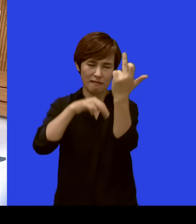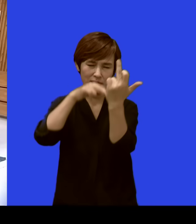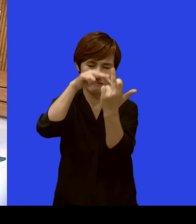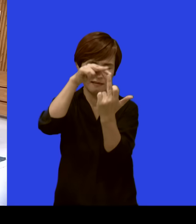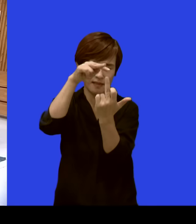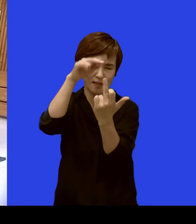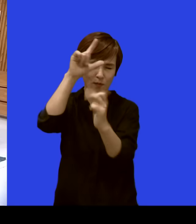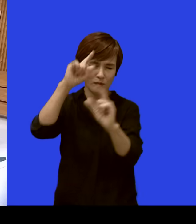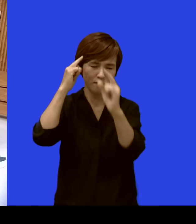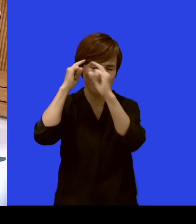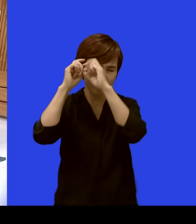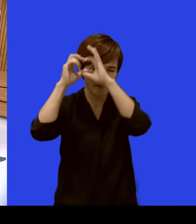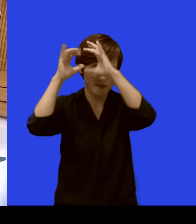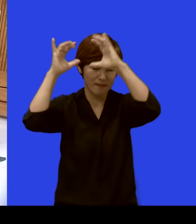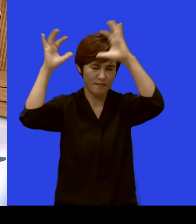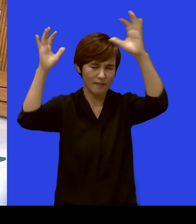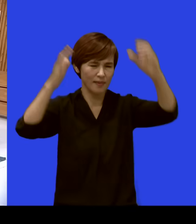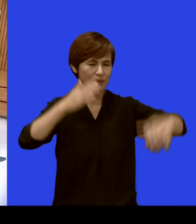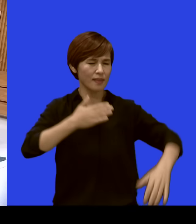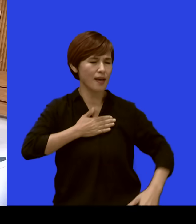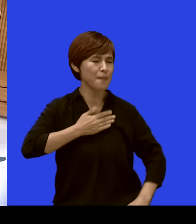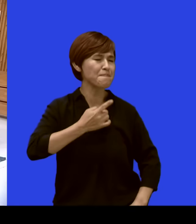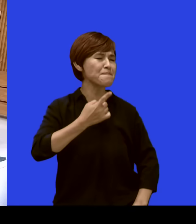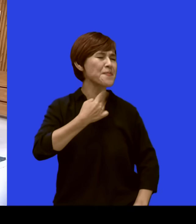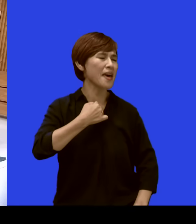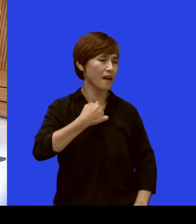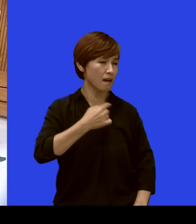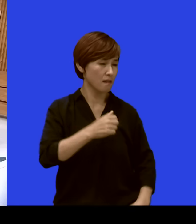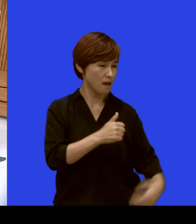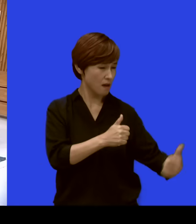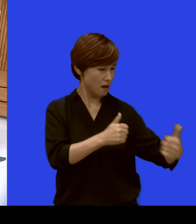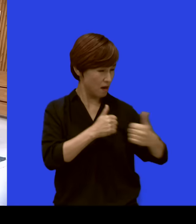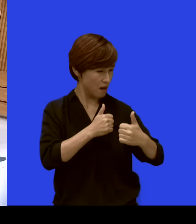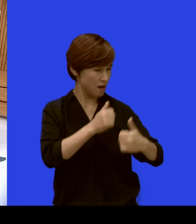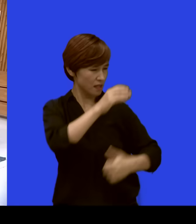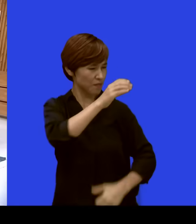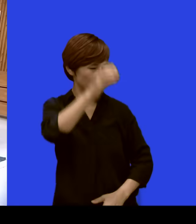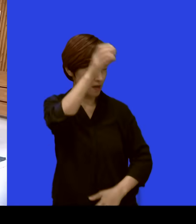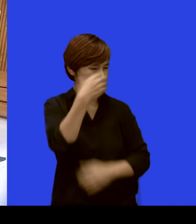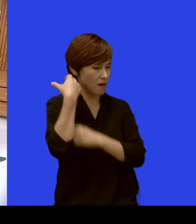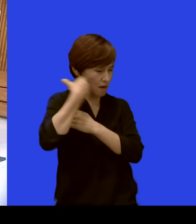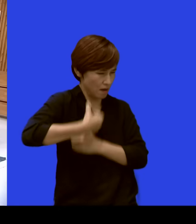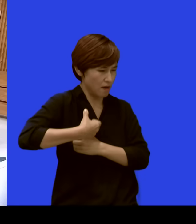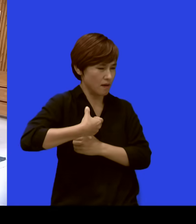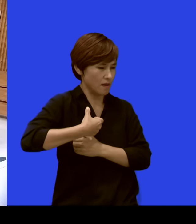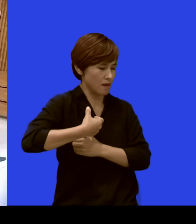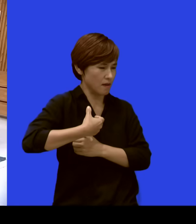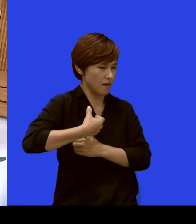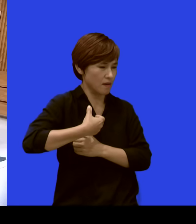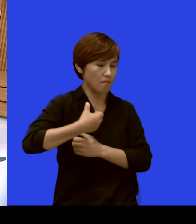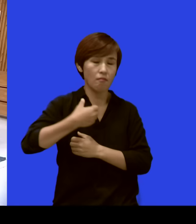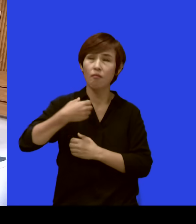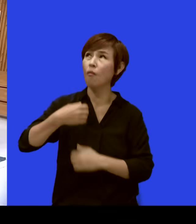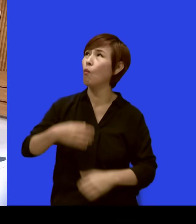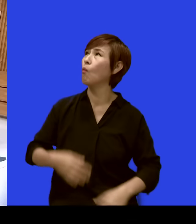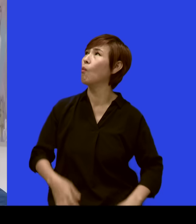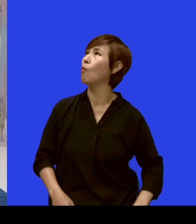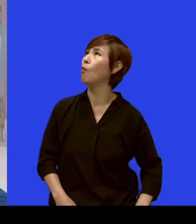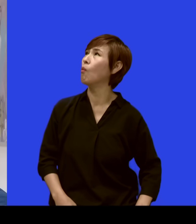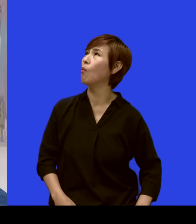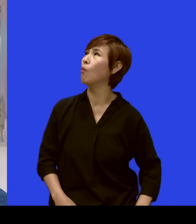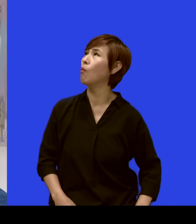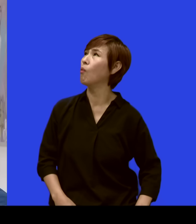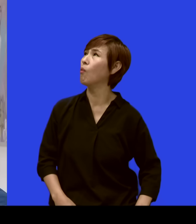그래서 내가 먼저 갔어. 나 따라오려면 너도 십자가 져야 되는 거야. 그게 목회야. 뭐 이런 생각이 또